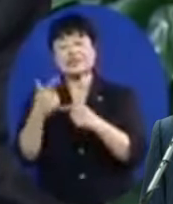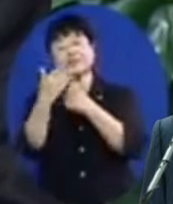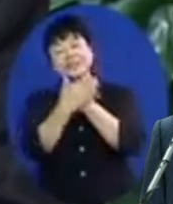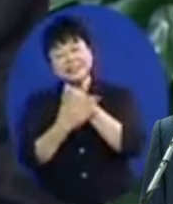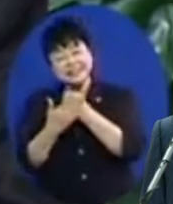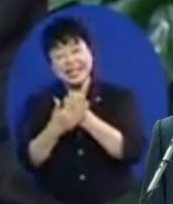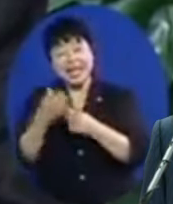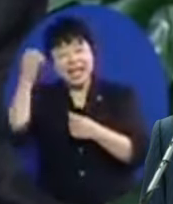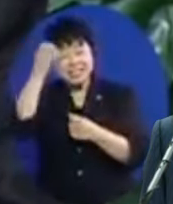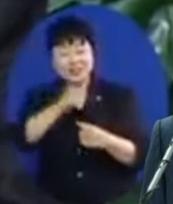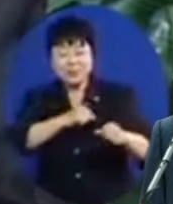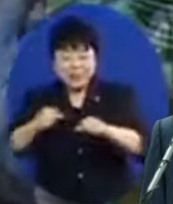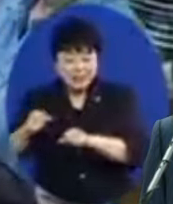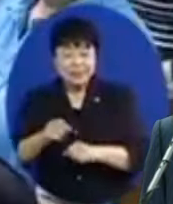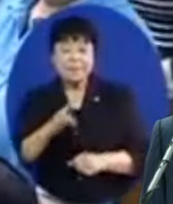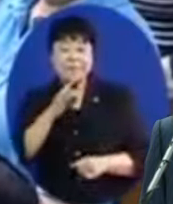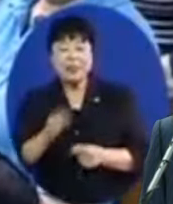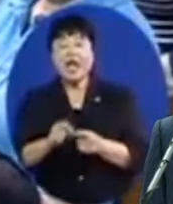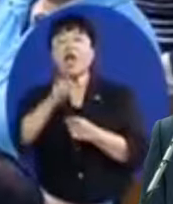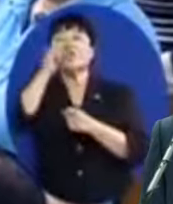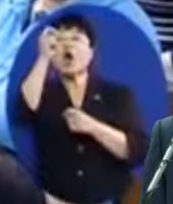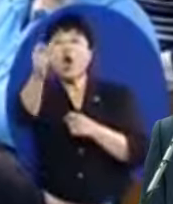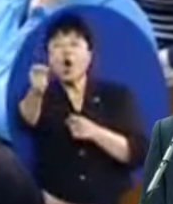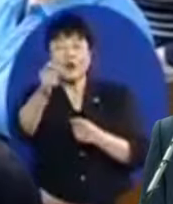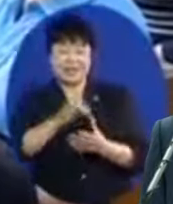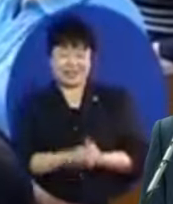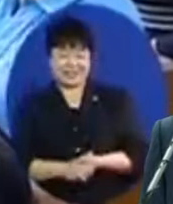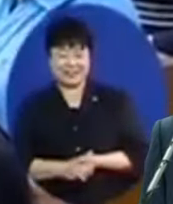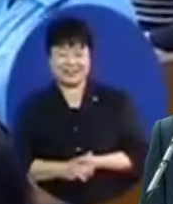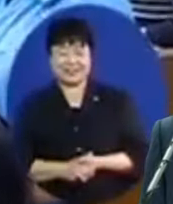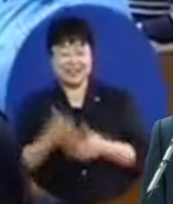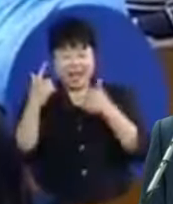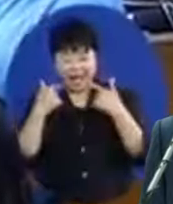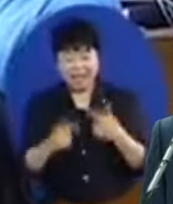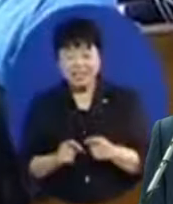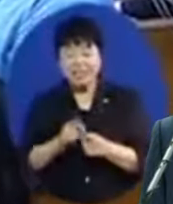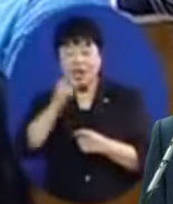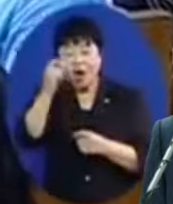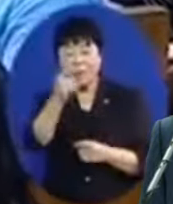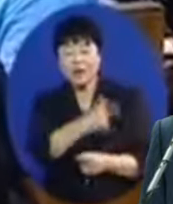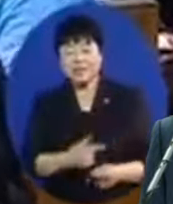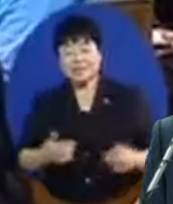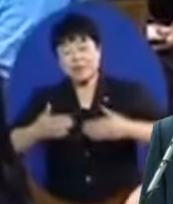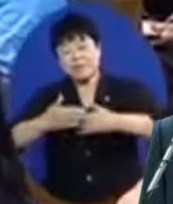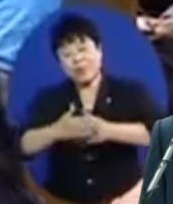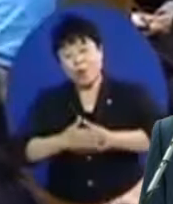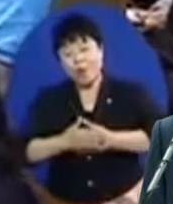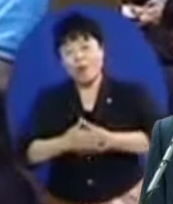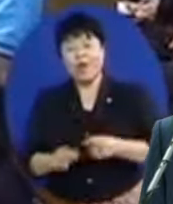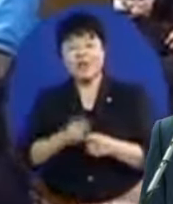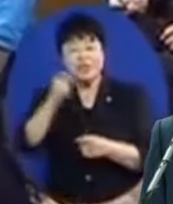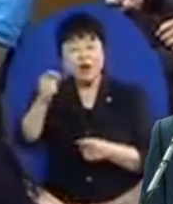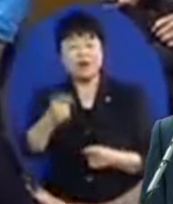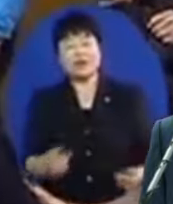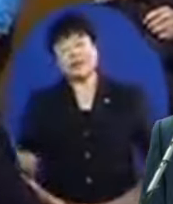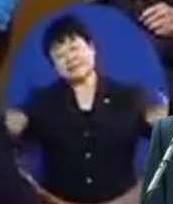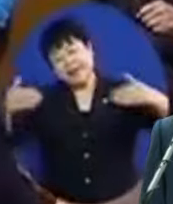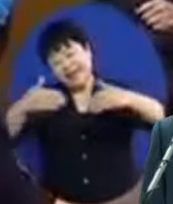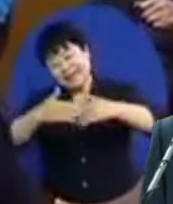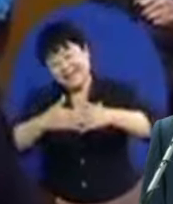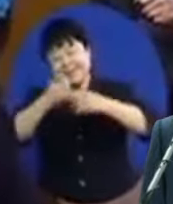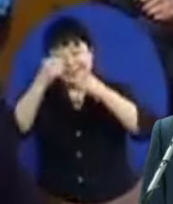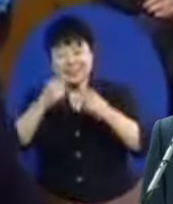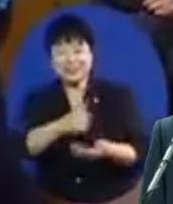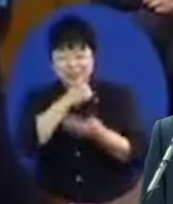은혜와 성령의 역사밖에는 영원한 것이 없습니다. 항상 이 영혼을 가슴에 품고 그 영혼의 가슴에 안겨